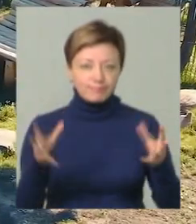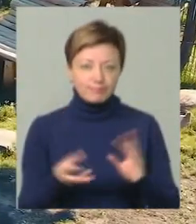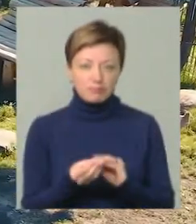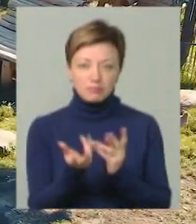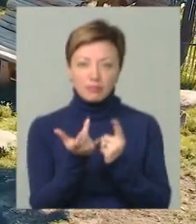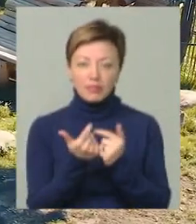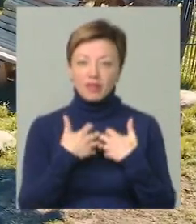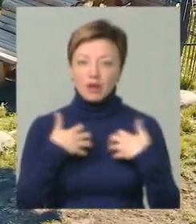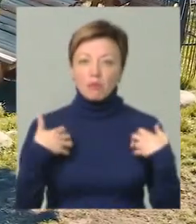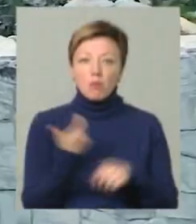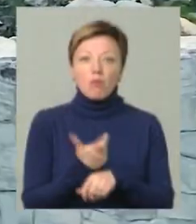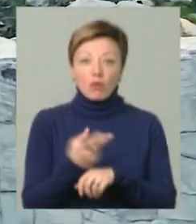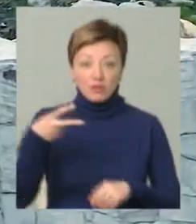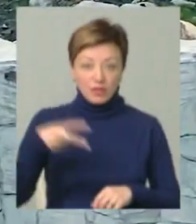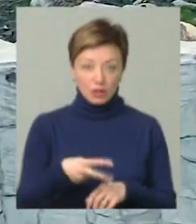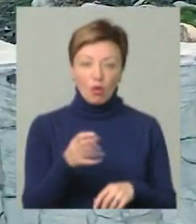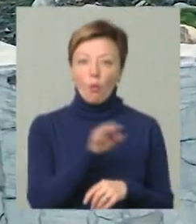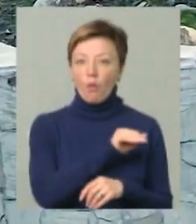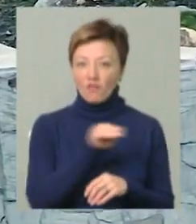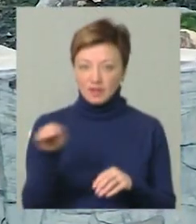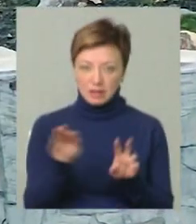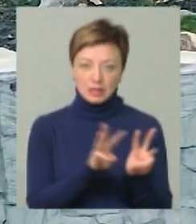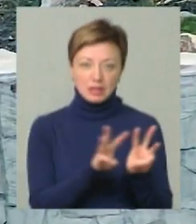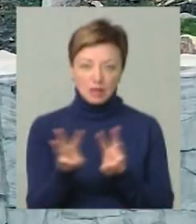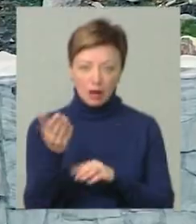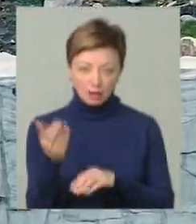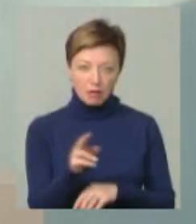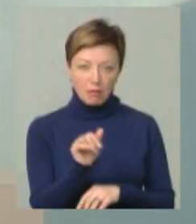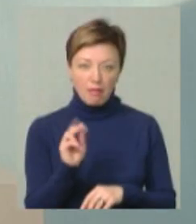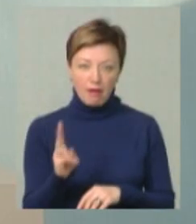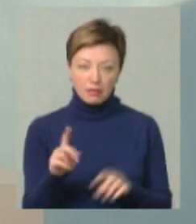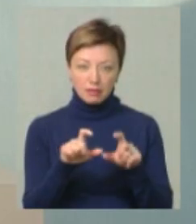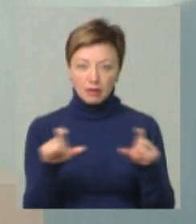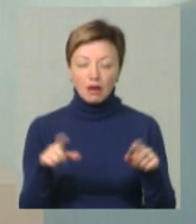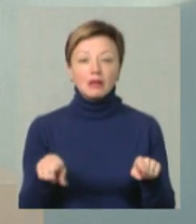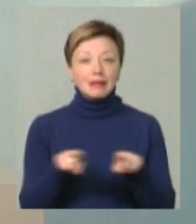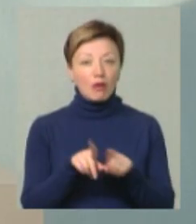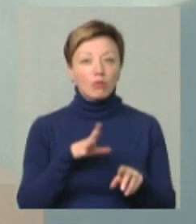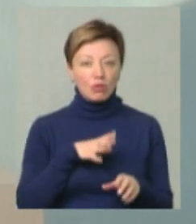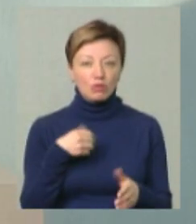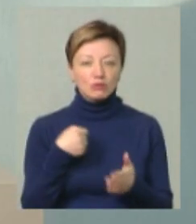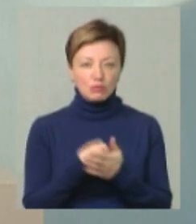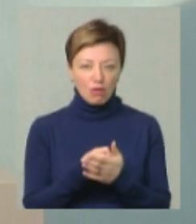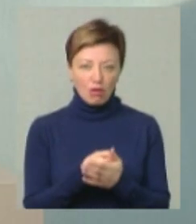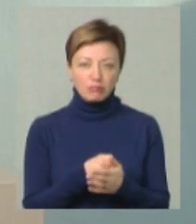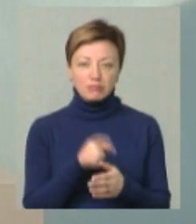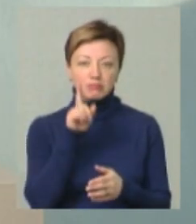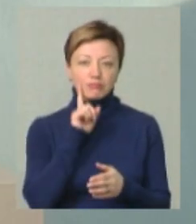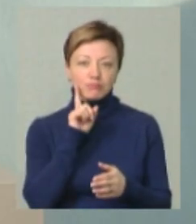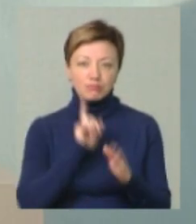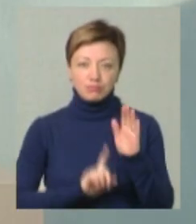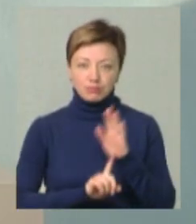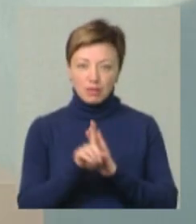понад 2000. Це інформація з офіційного сайту екопарку. Так усе було до повномасштабного